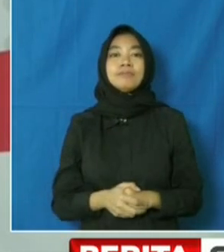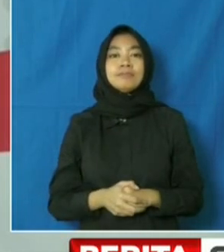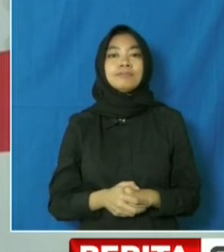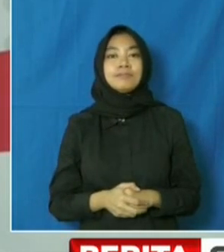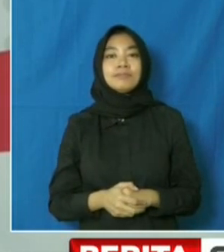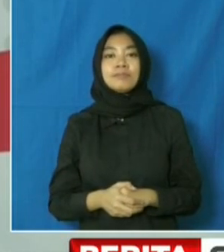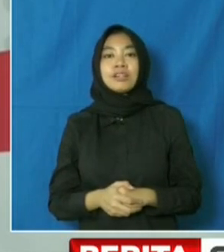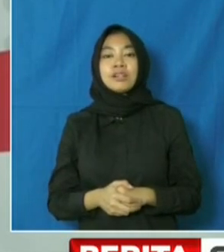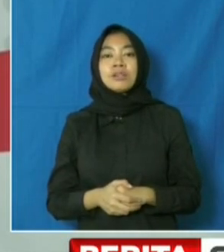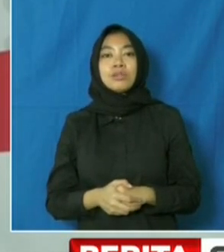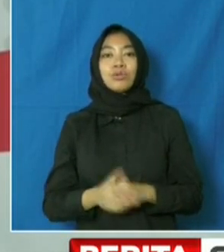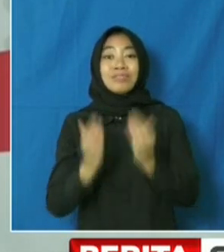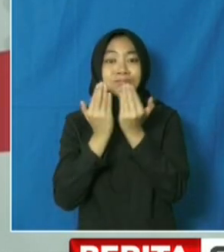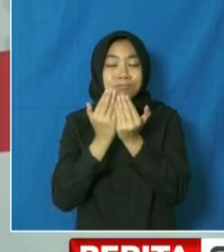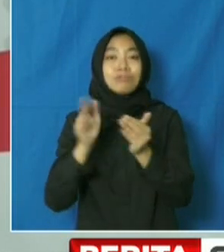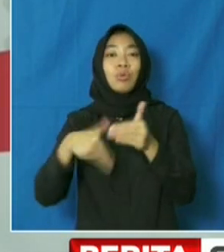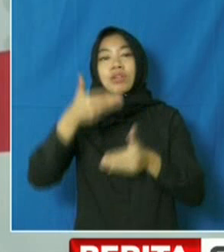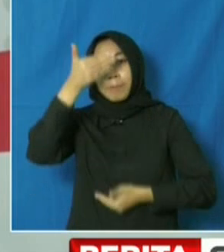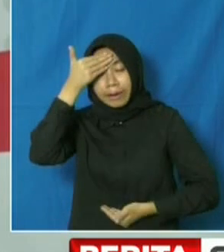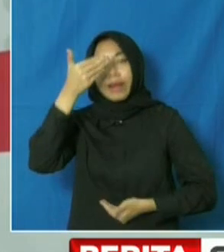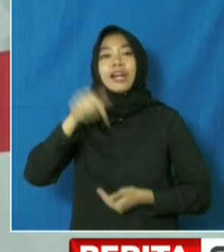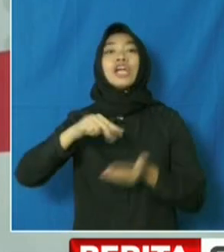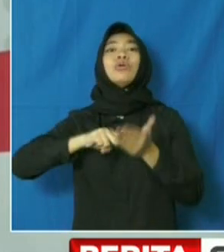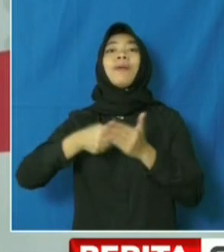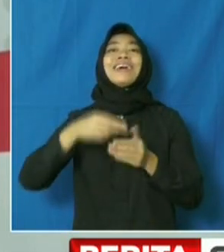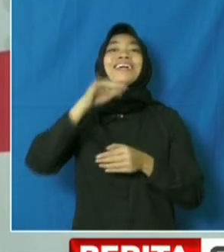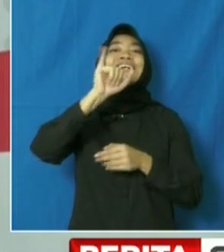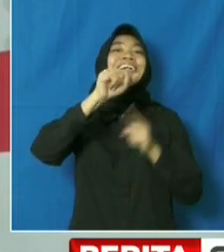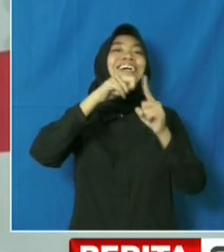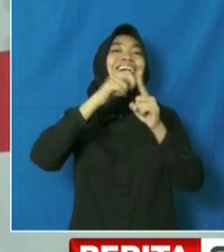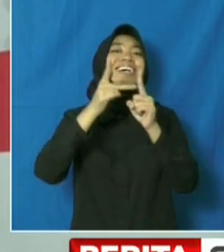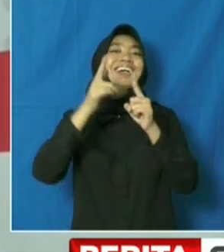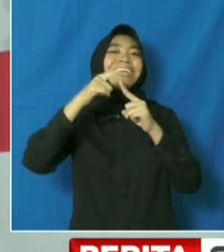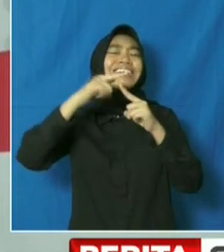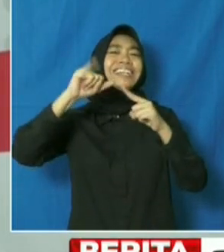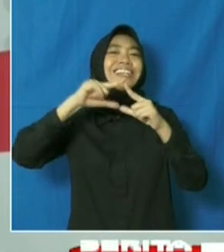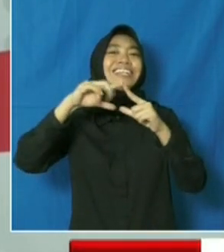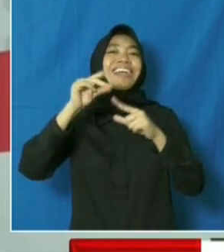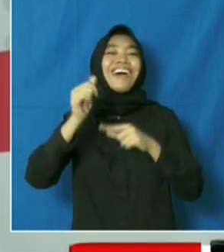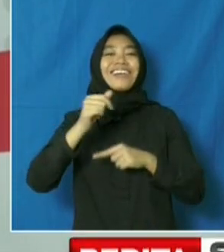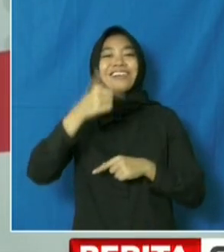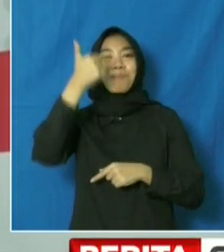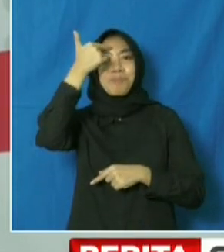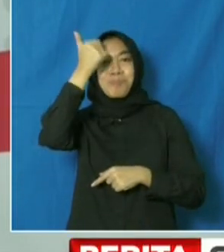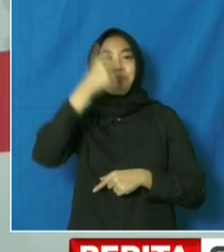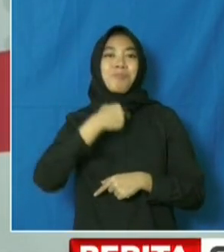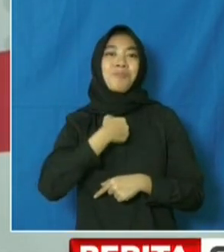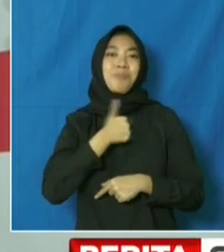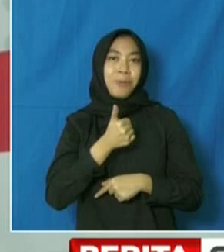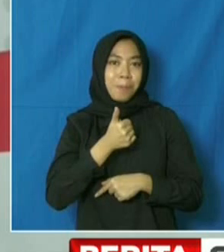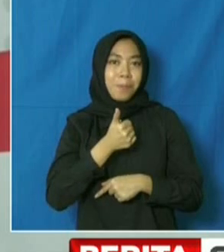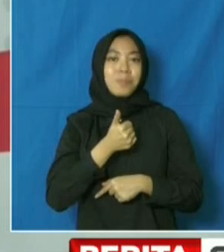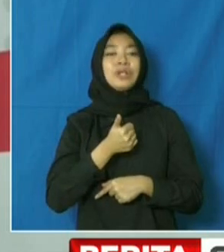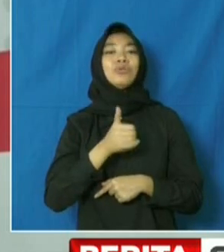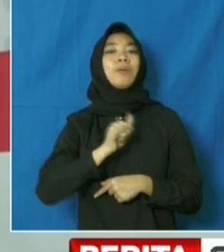di dalam aktivitas ibadah ini bagian dari ikhtiar lahir dan juga batin yang perlu ditempuh sebagai umat